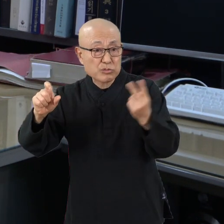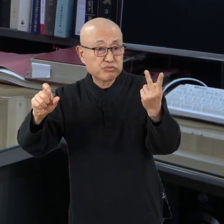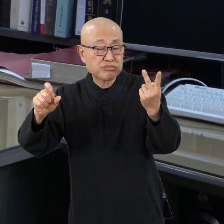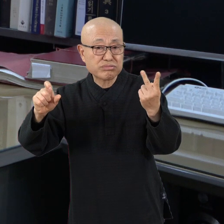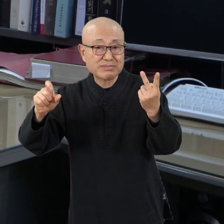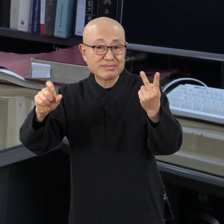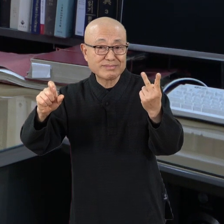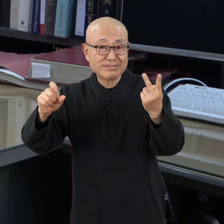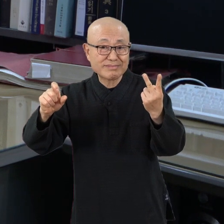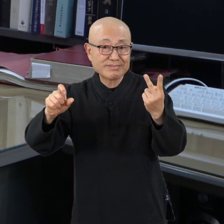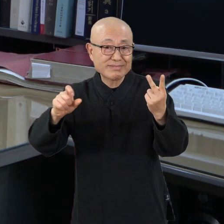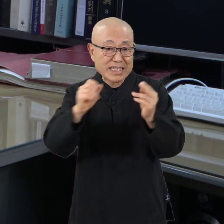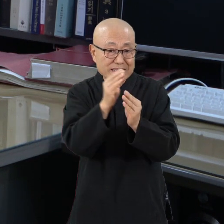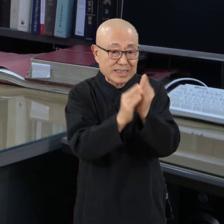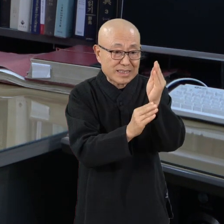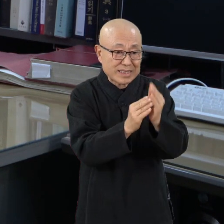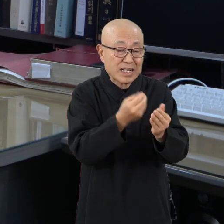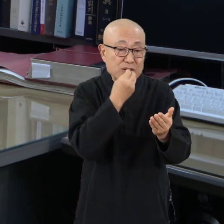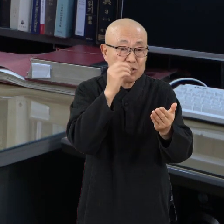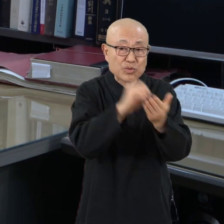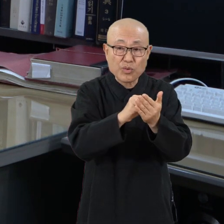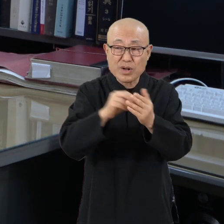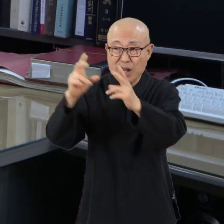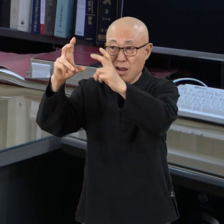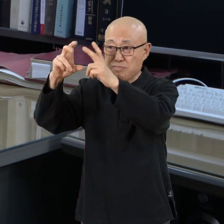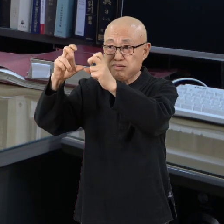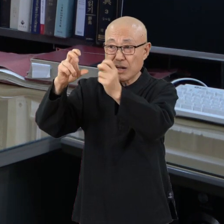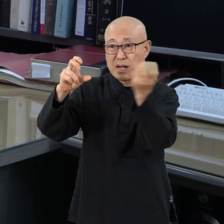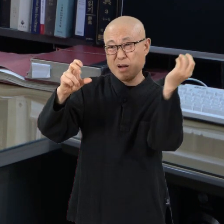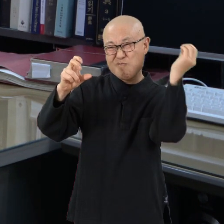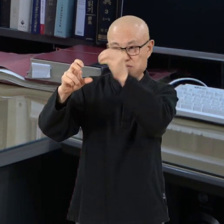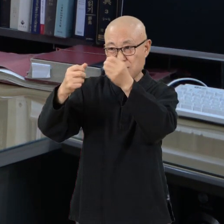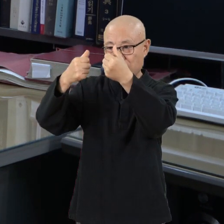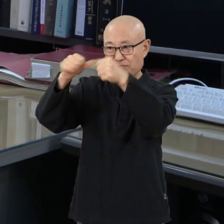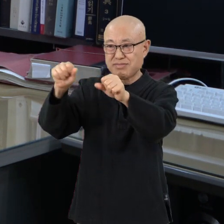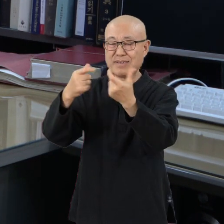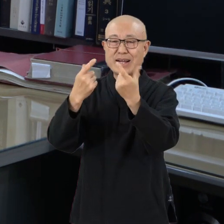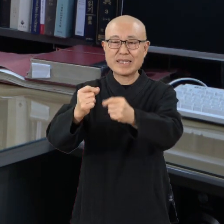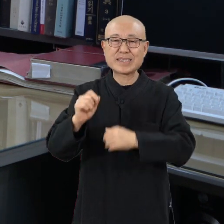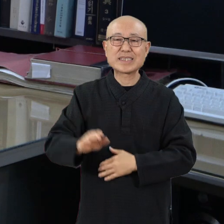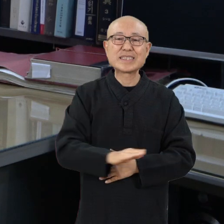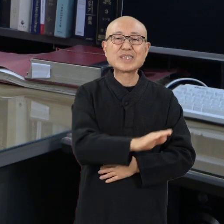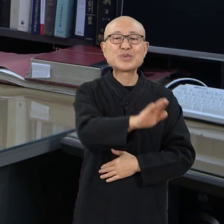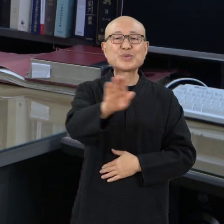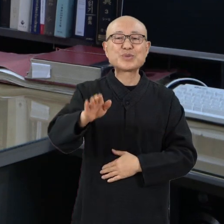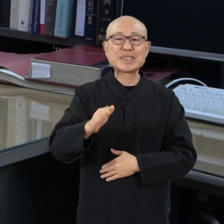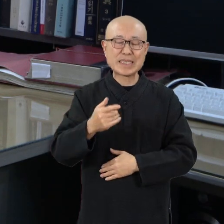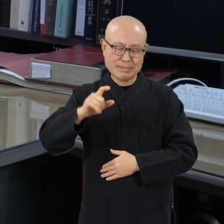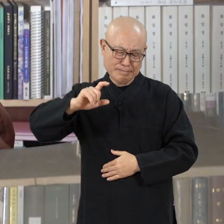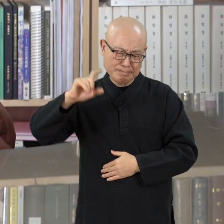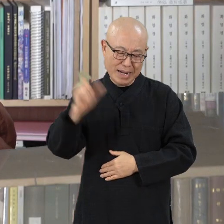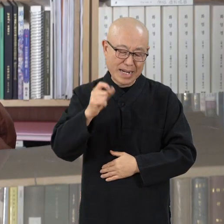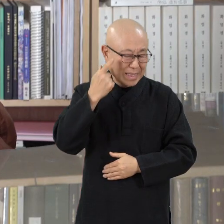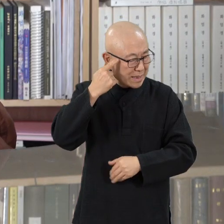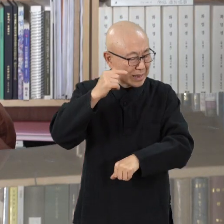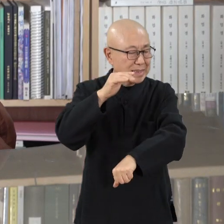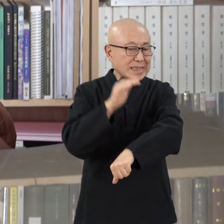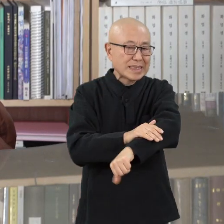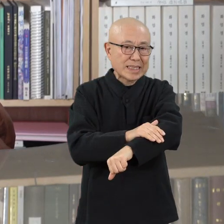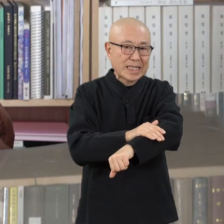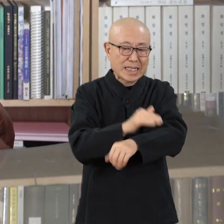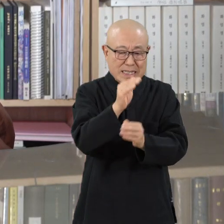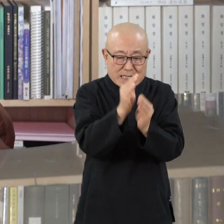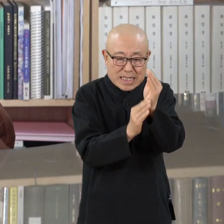그래서 금강석으로 여의주를 깨버리듯이 나의 아주 단단한 지혜,